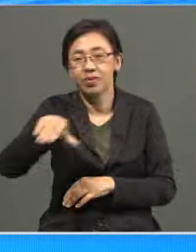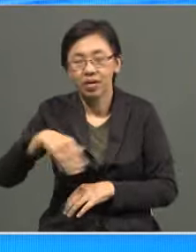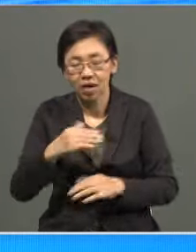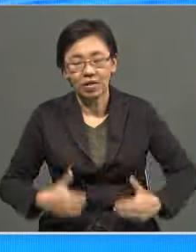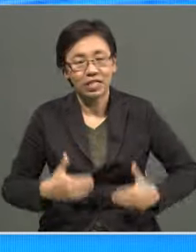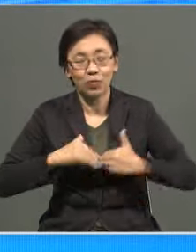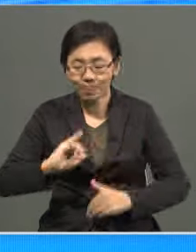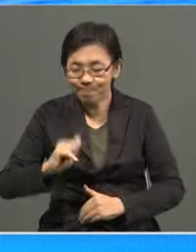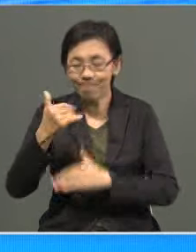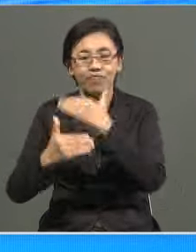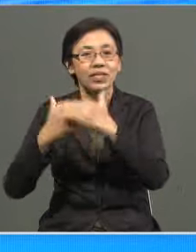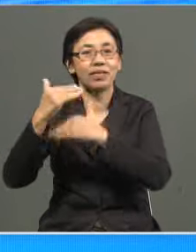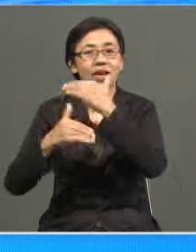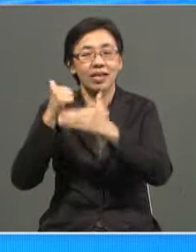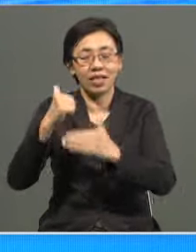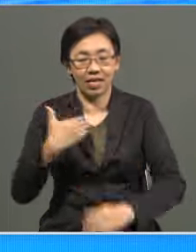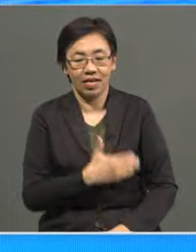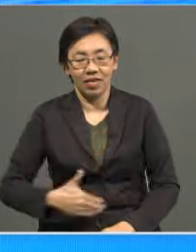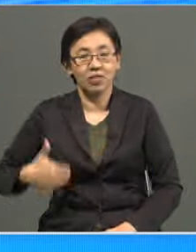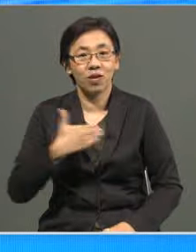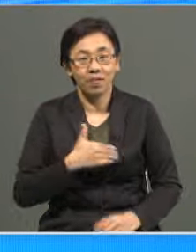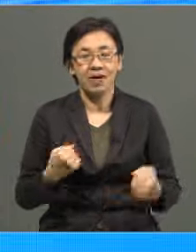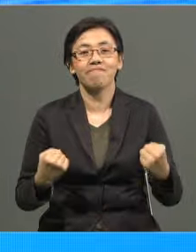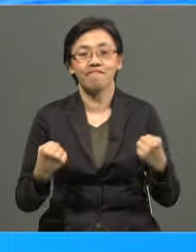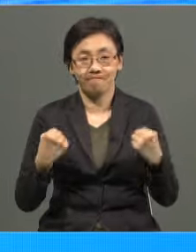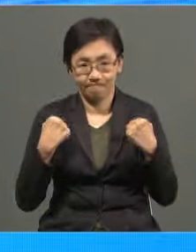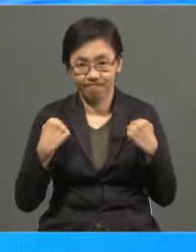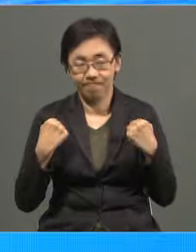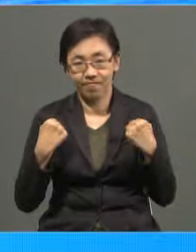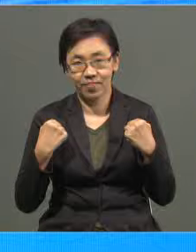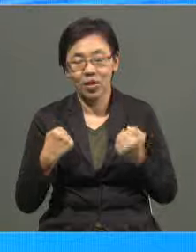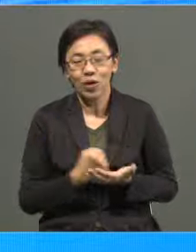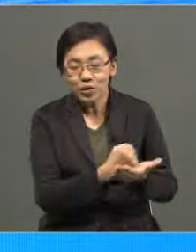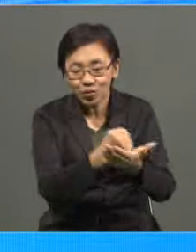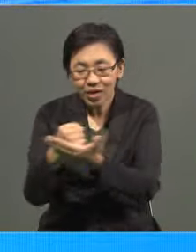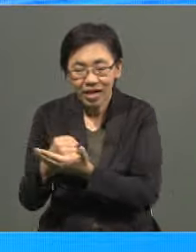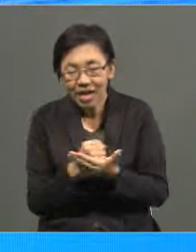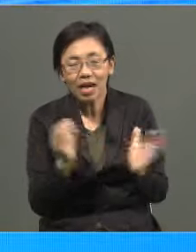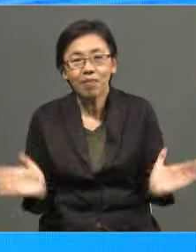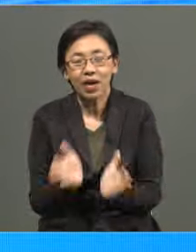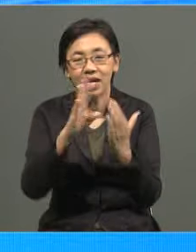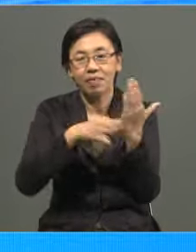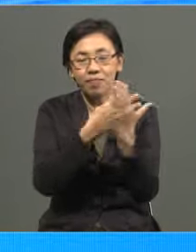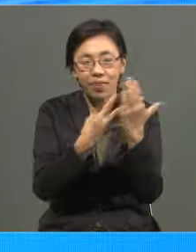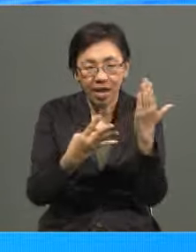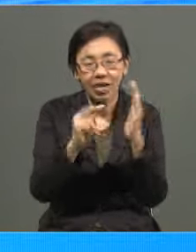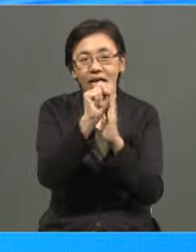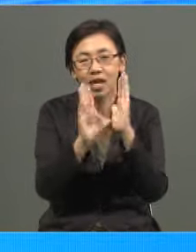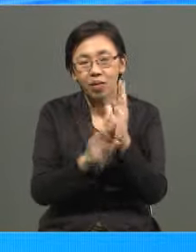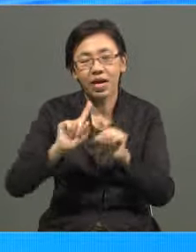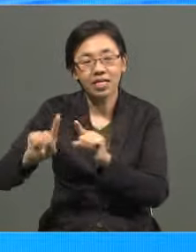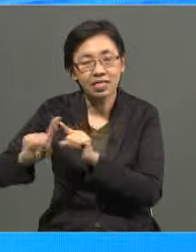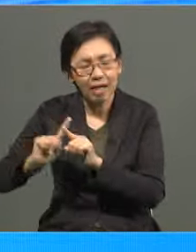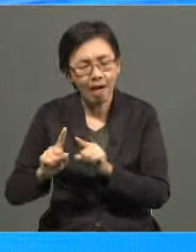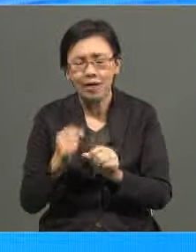ความสำเร็จนะคะแล้วก็มีสุขภาพร่างกายที่สมบูรณ์แข็งแรงนะคะช่วยกันผลักผลักดันนโยบายต่างๆแล้วก็ผลักดันเรื่องดีๆ